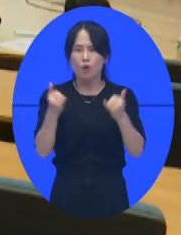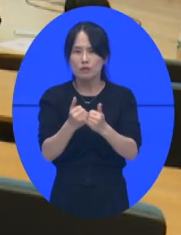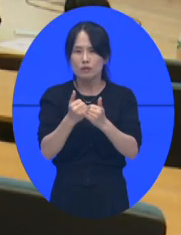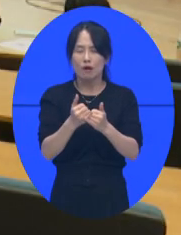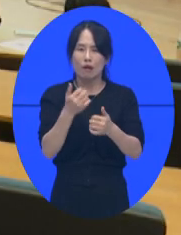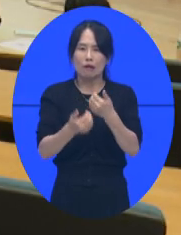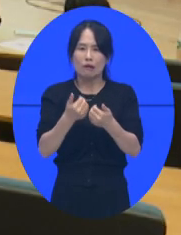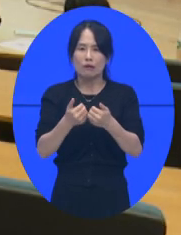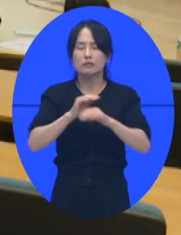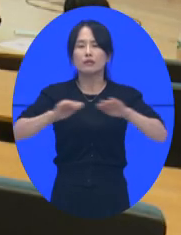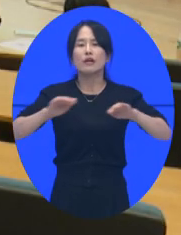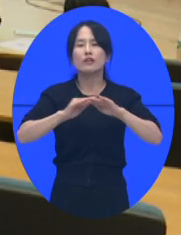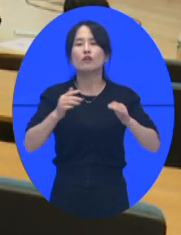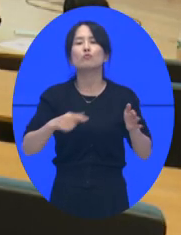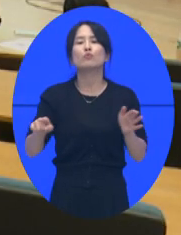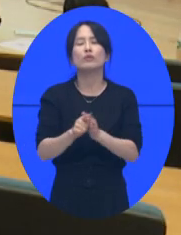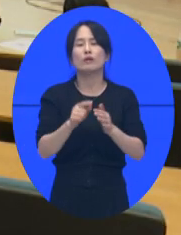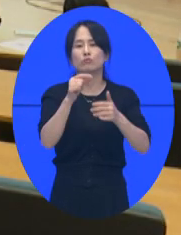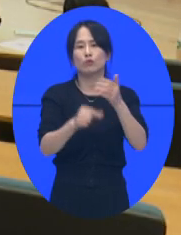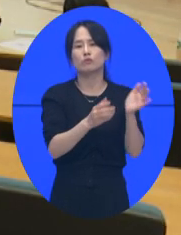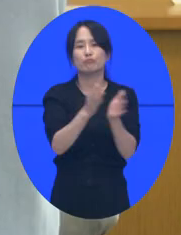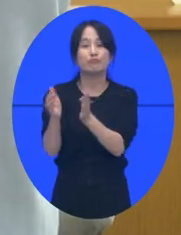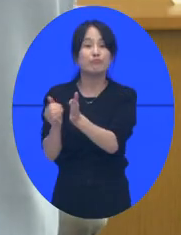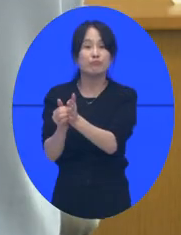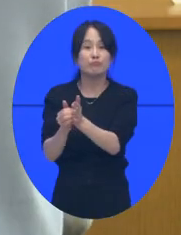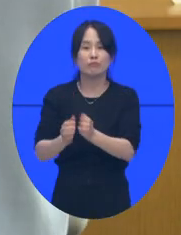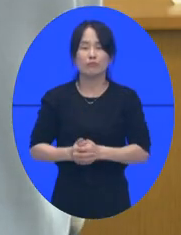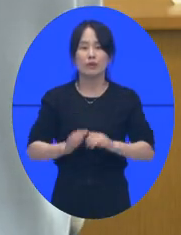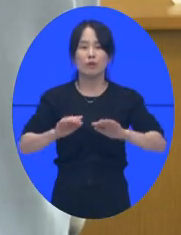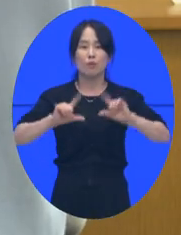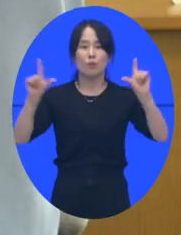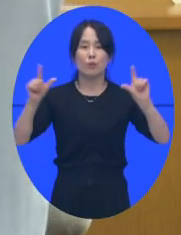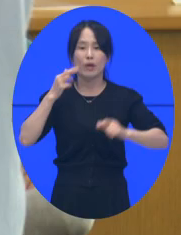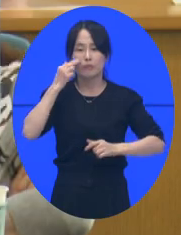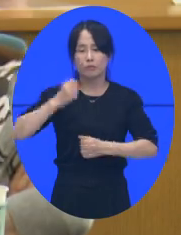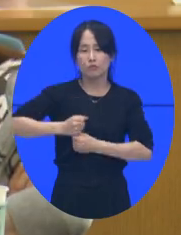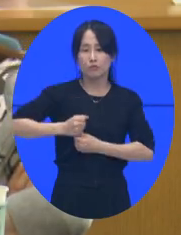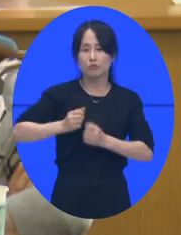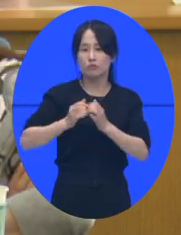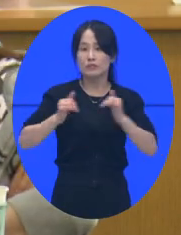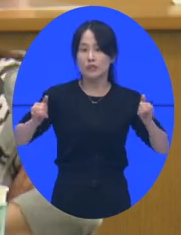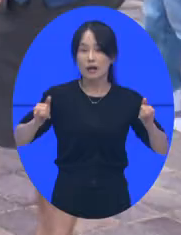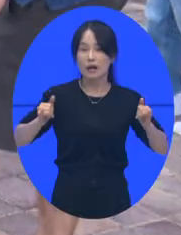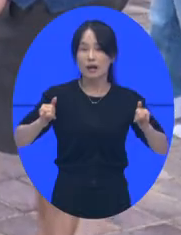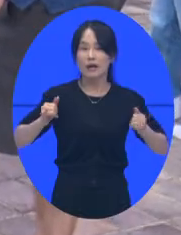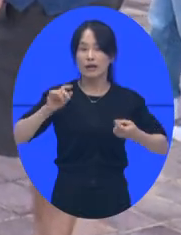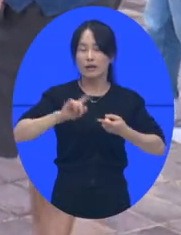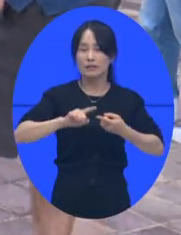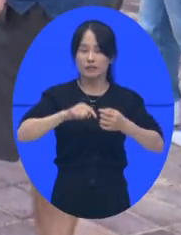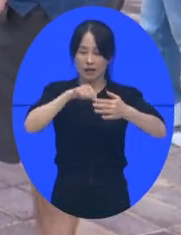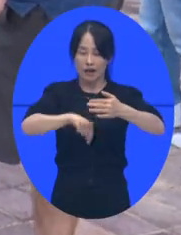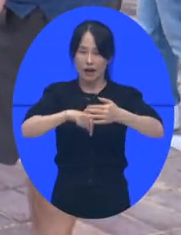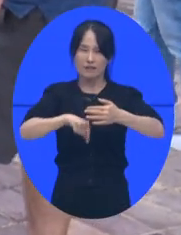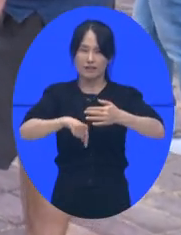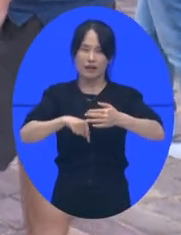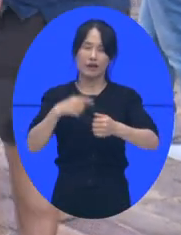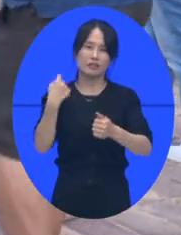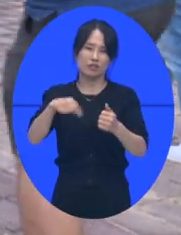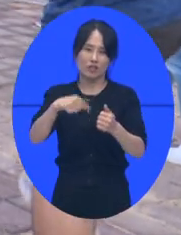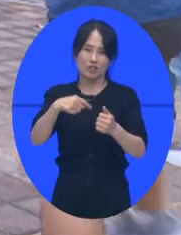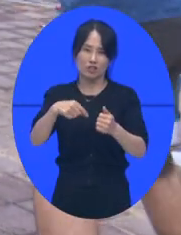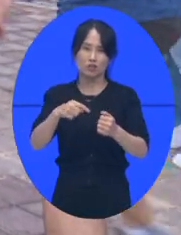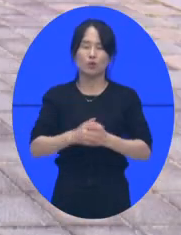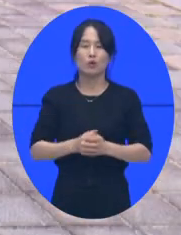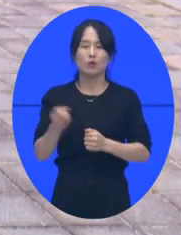갈등을 예방하기 위한 프로그램을 마련한 겁니다. 올해는 미군 장병들의 선호를 고려해 실내 강의와 현장